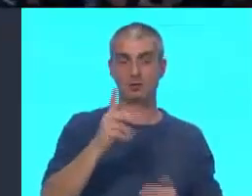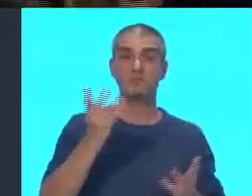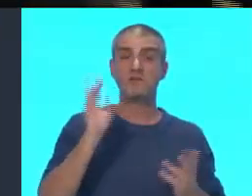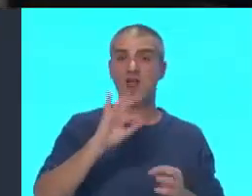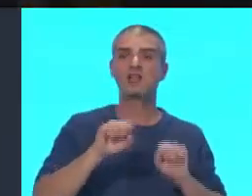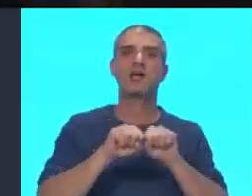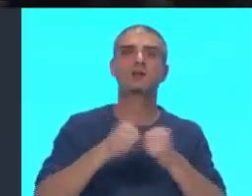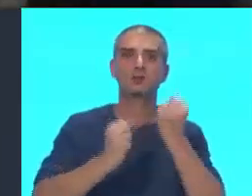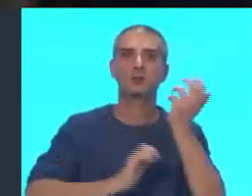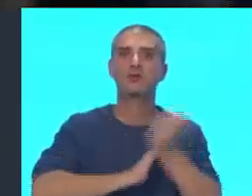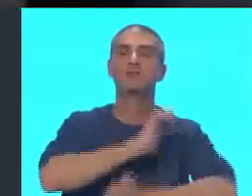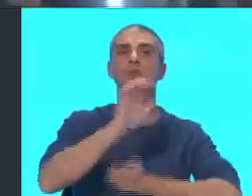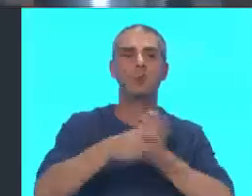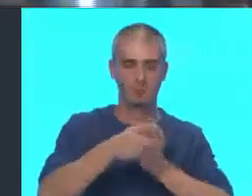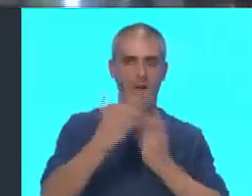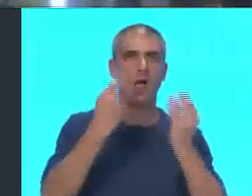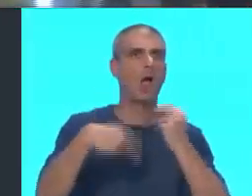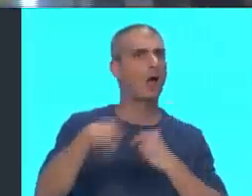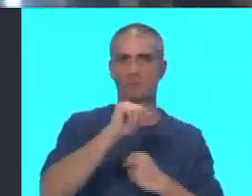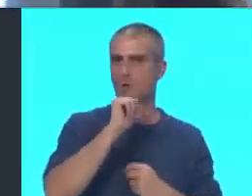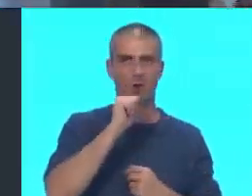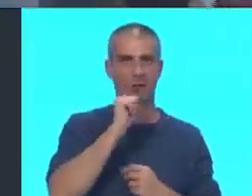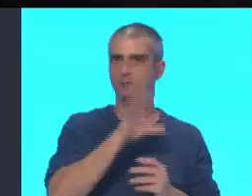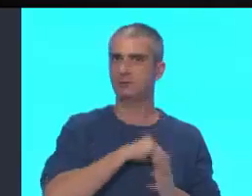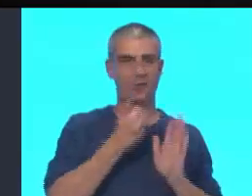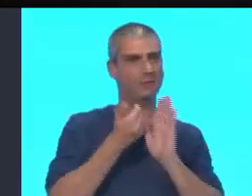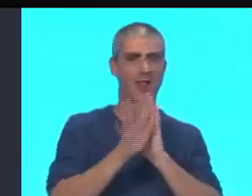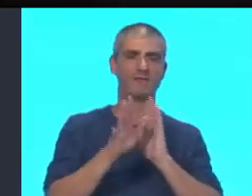וההסתבכות, רבים כאן לא מוכנים לוותר על חלום העצמאות.